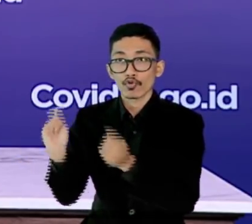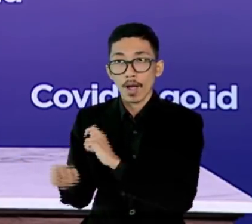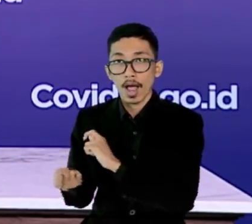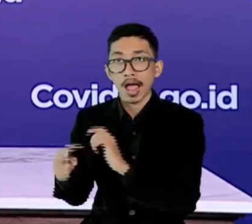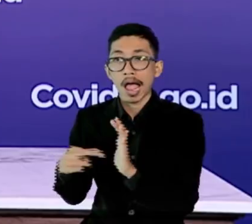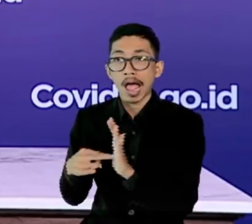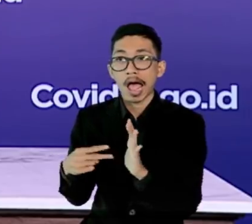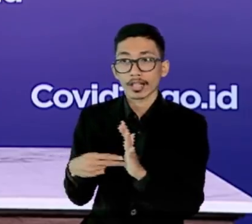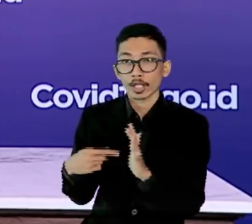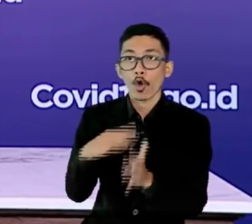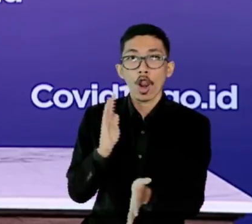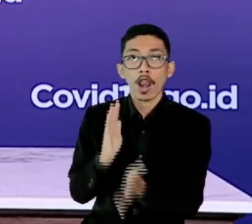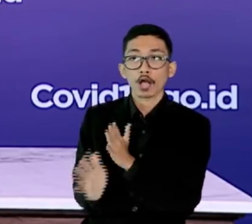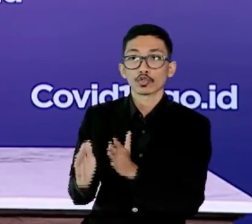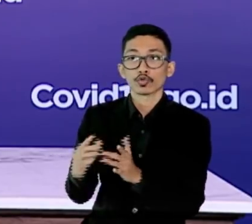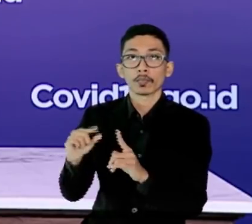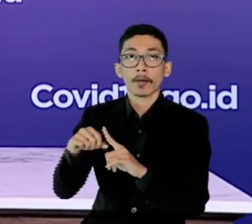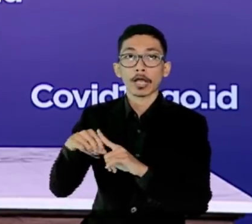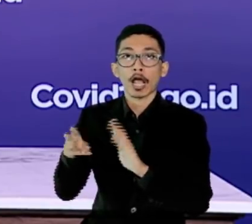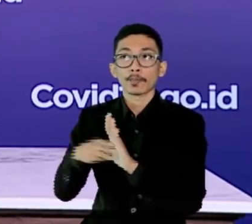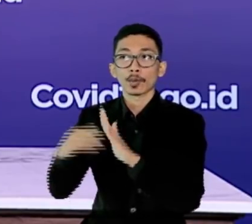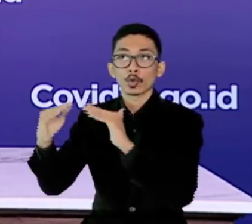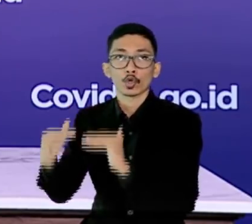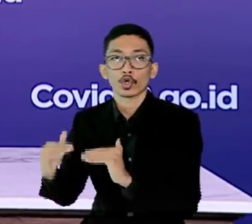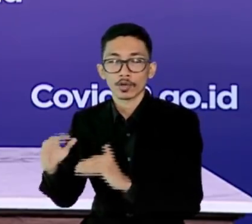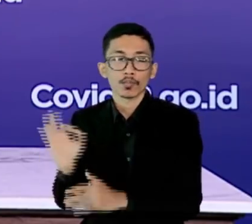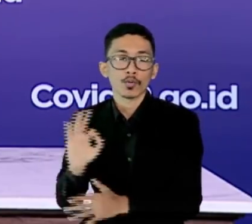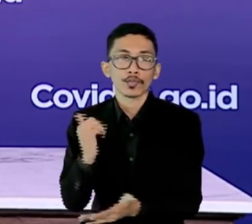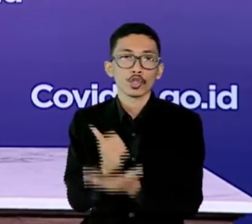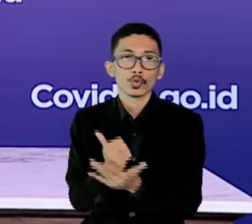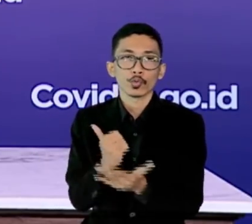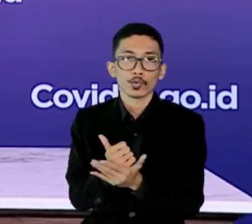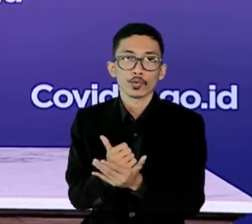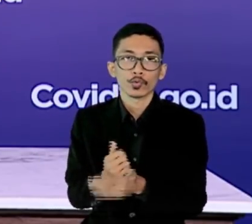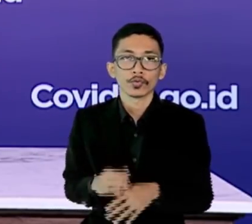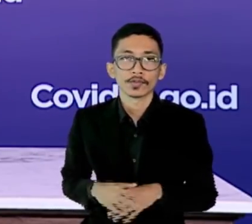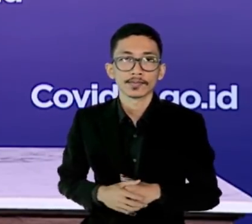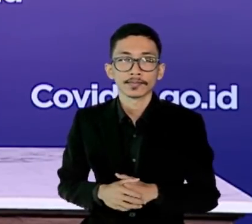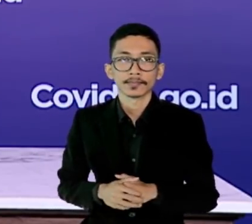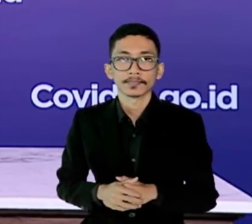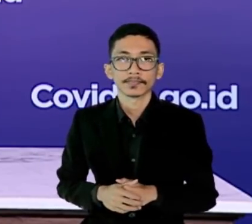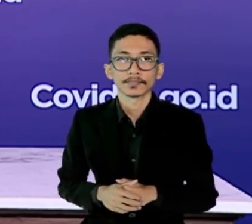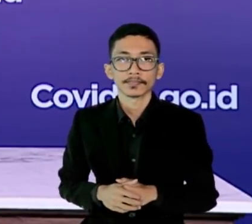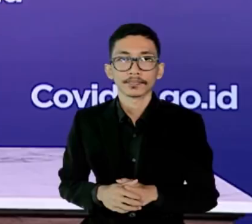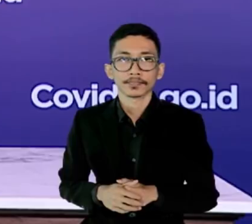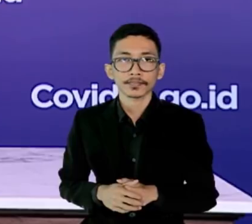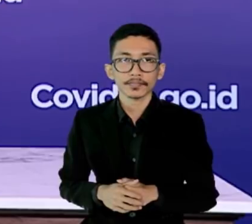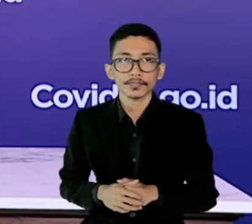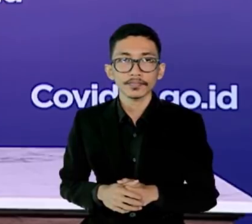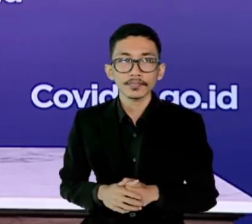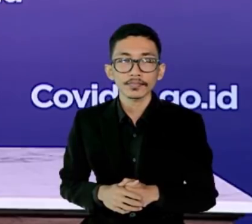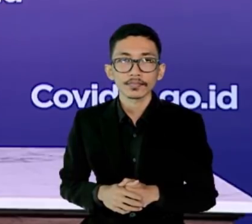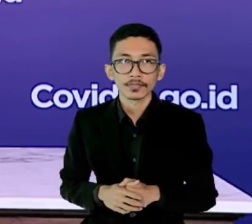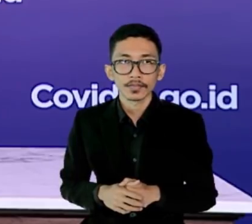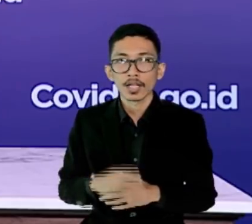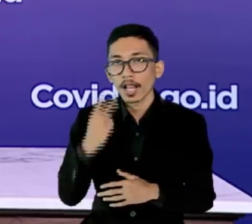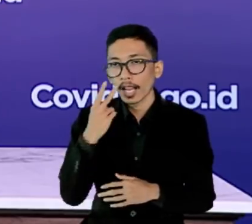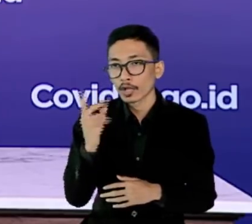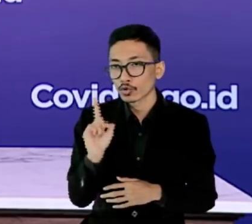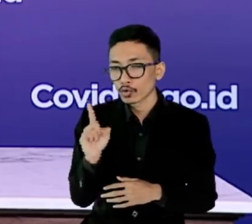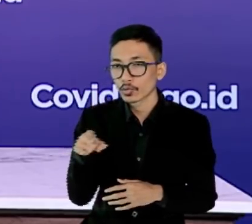perubahan yang signifikan, khususnya pada hasil leveling daerah. Terlepas dari itu, evaluasi